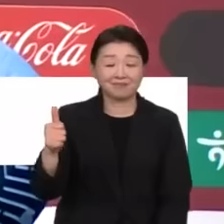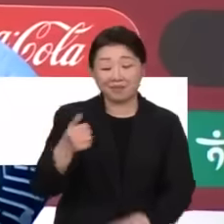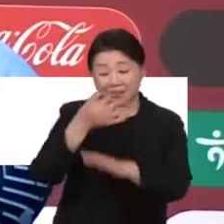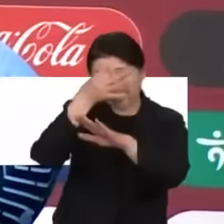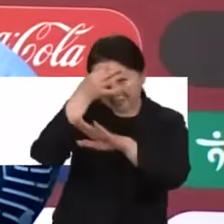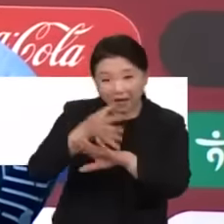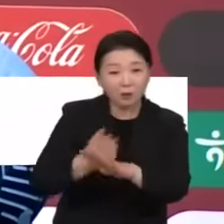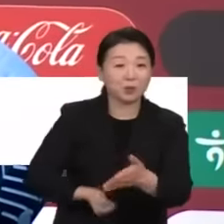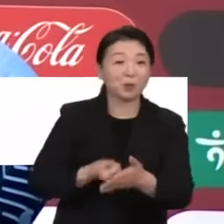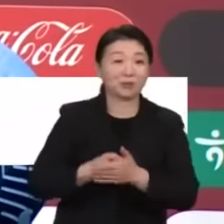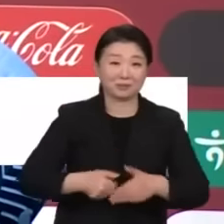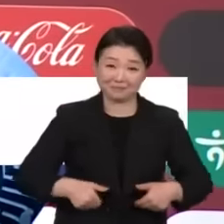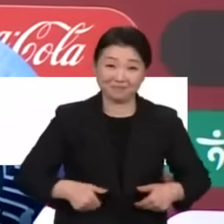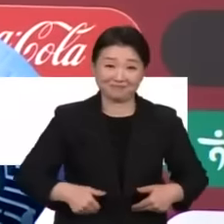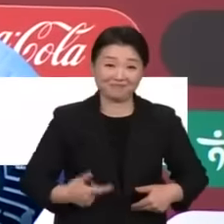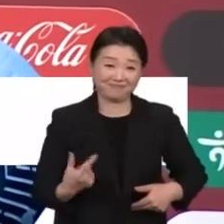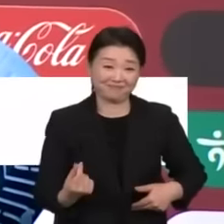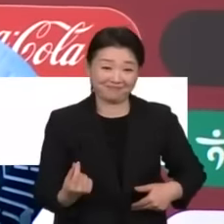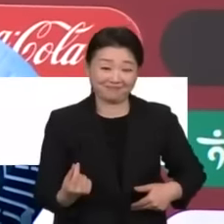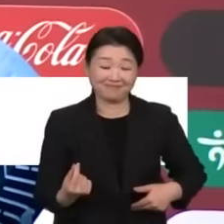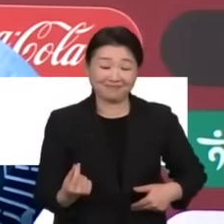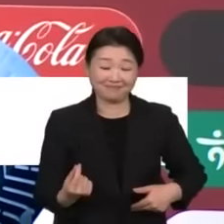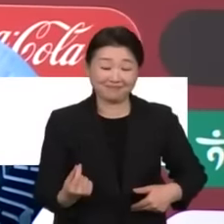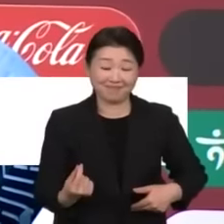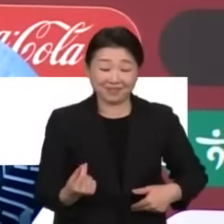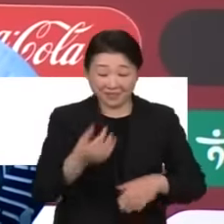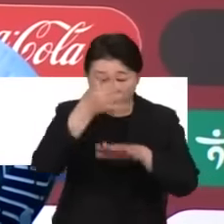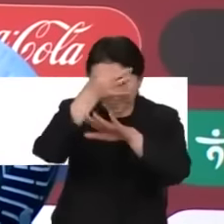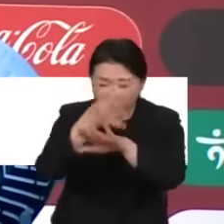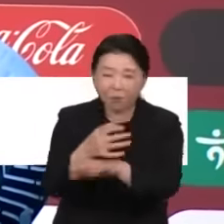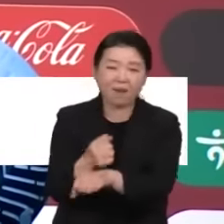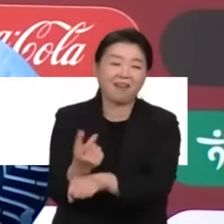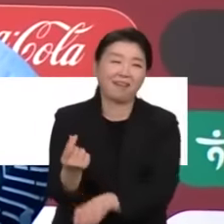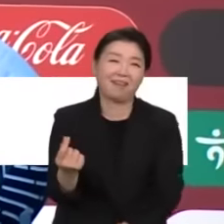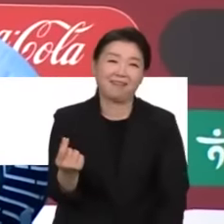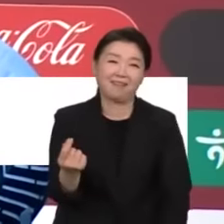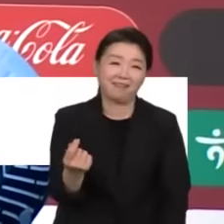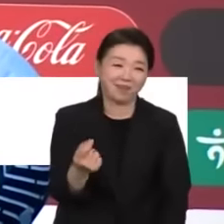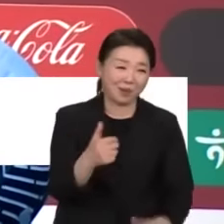사과하는 용기도 필요하고 그런 용기 있는 자세를 보여줬기 때문에 선수들도 이런